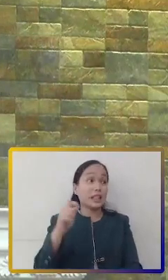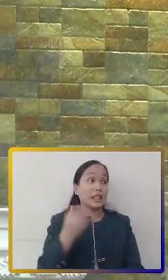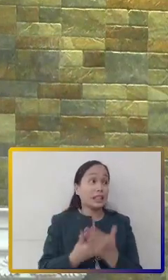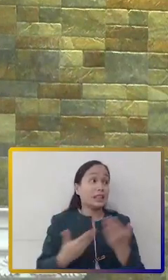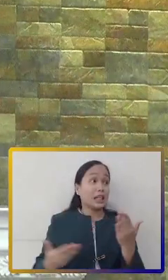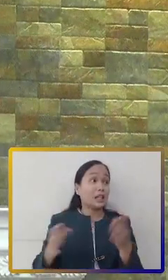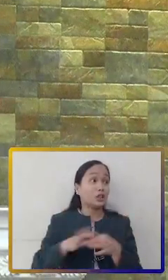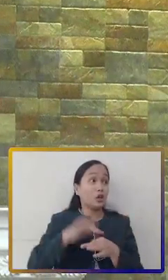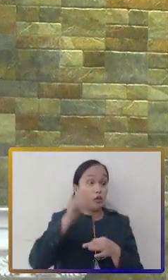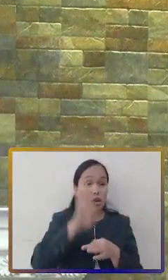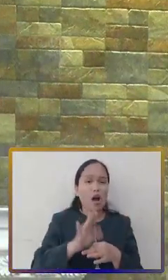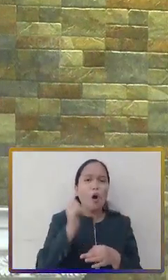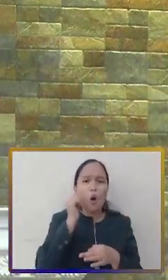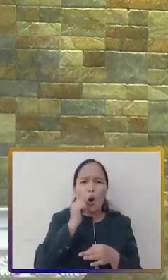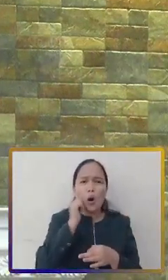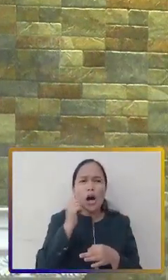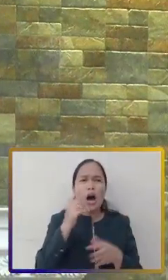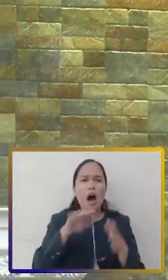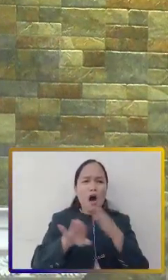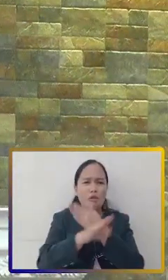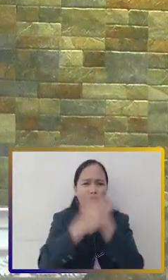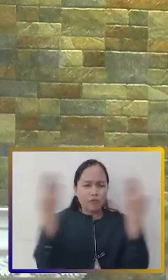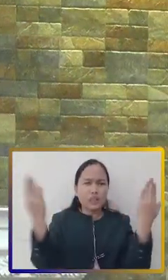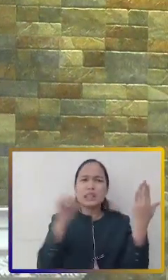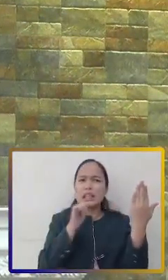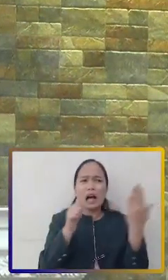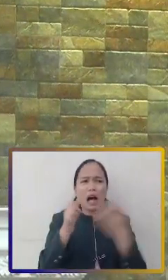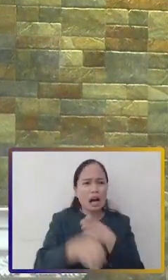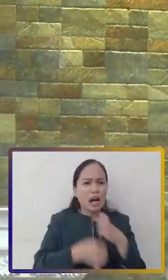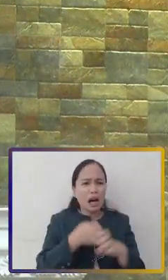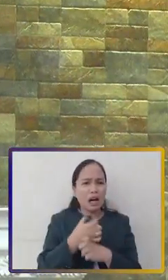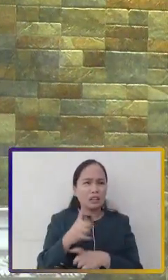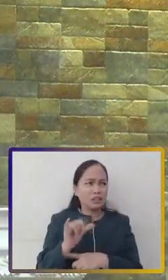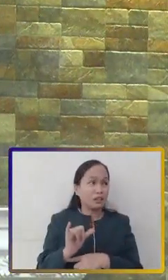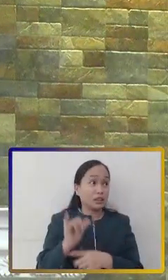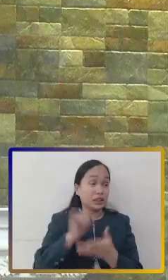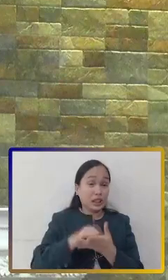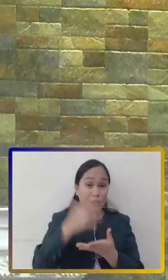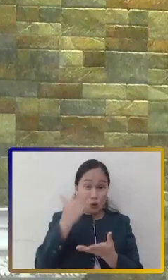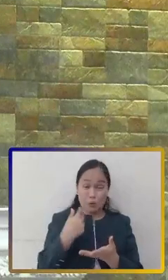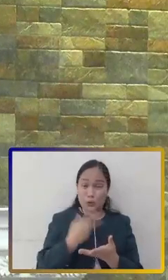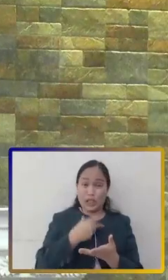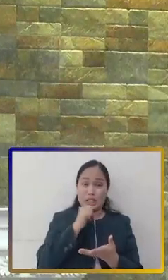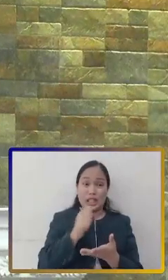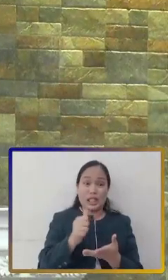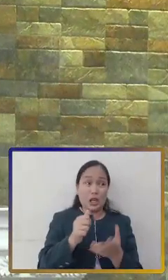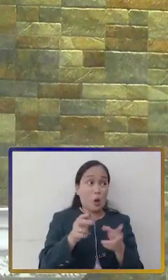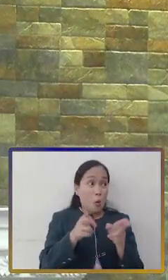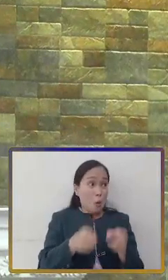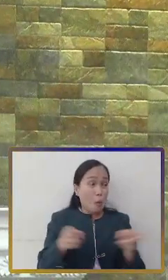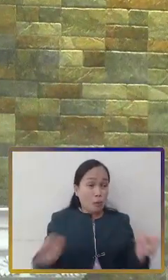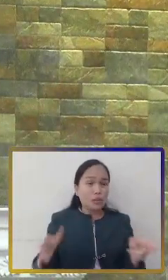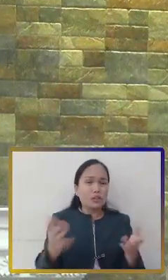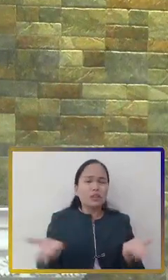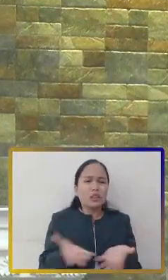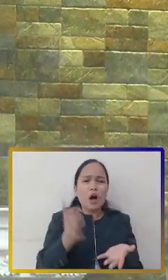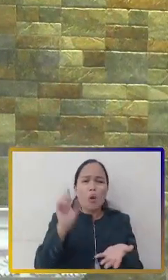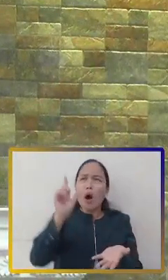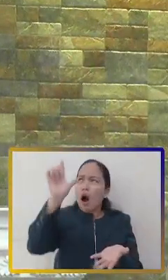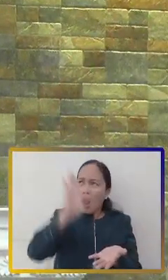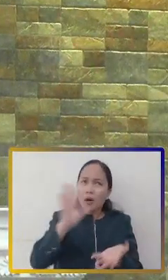are always heavenly and not earthly. Kaya nga hindi common mga kapatid yung tinatanggap natin sa